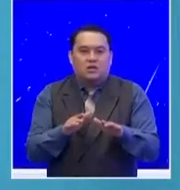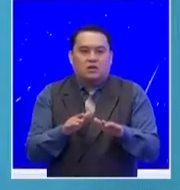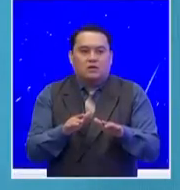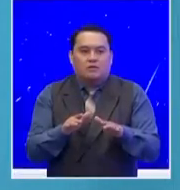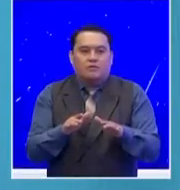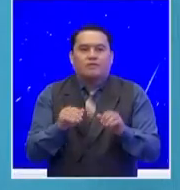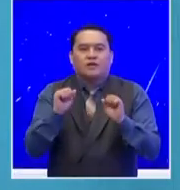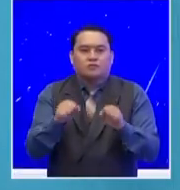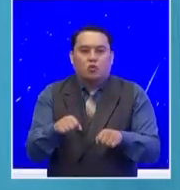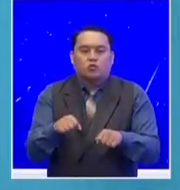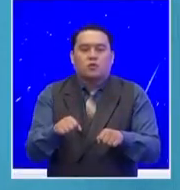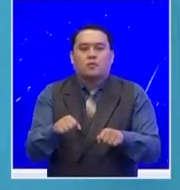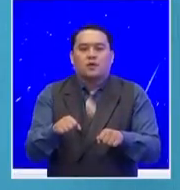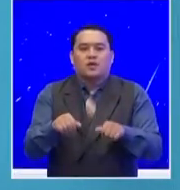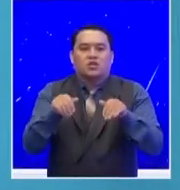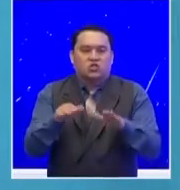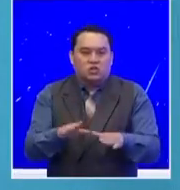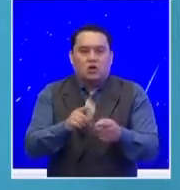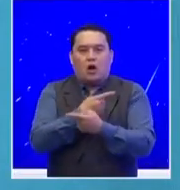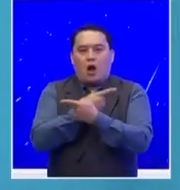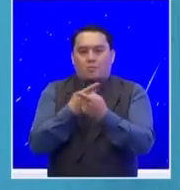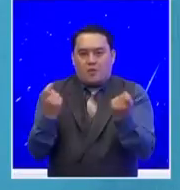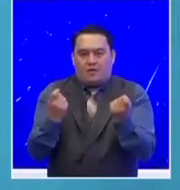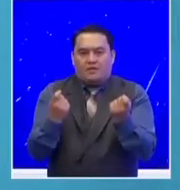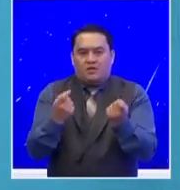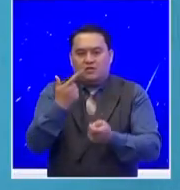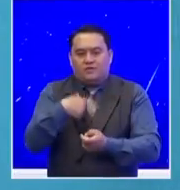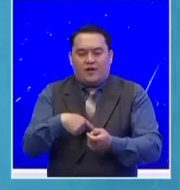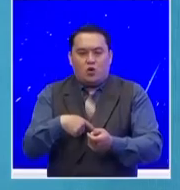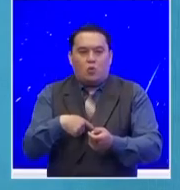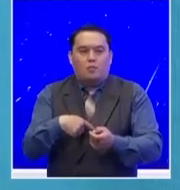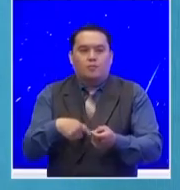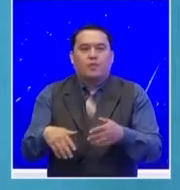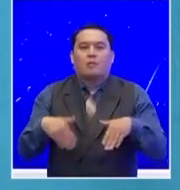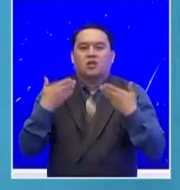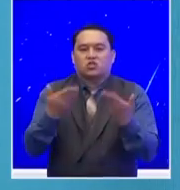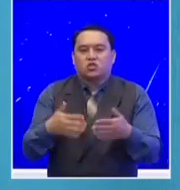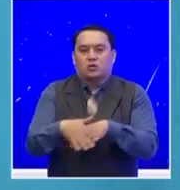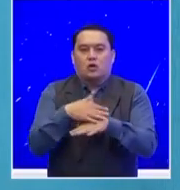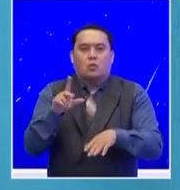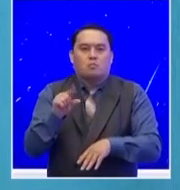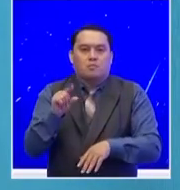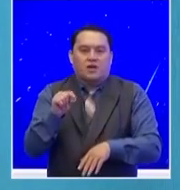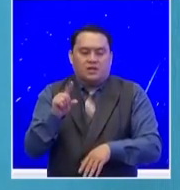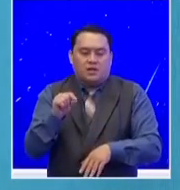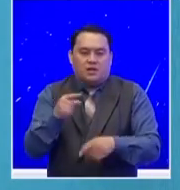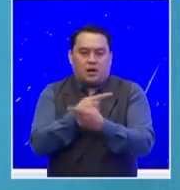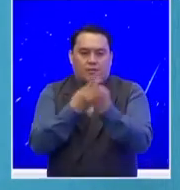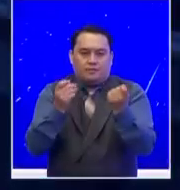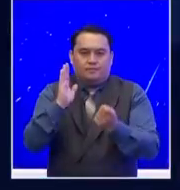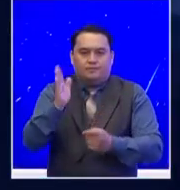Глава государства примет окончательное решение и объявит об этом в своем телеобращении к народу в понедельник 27